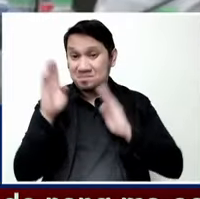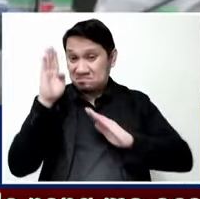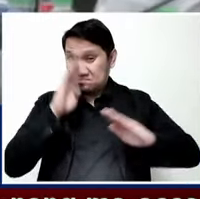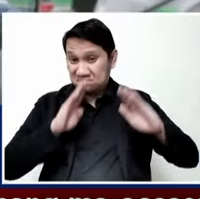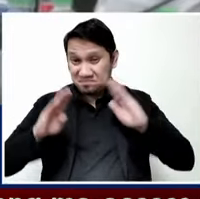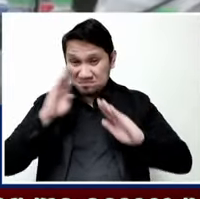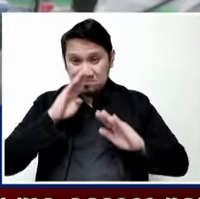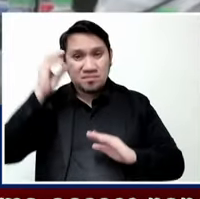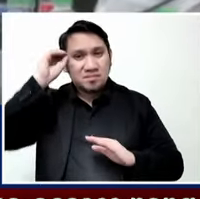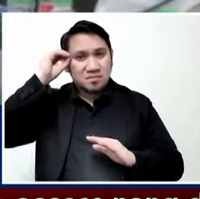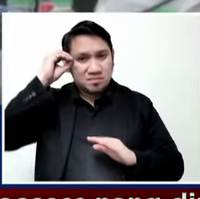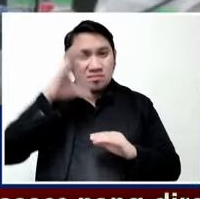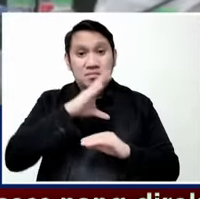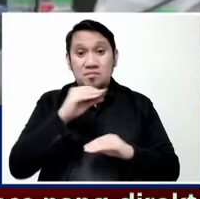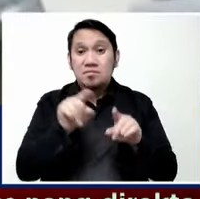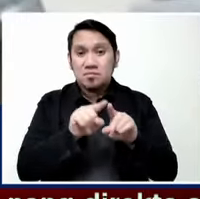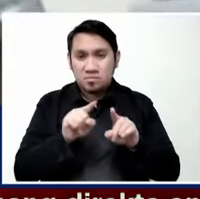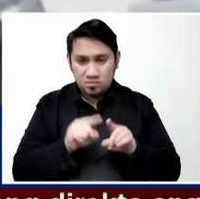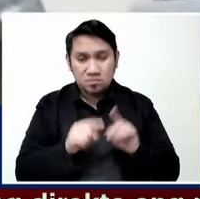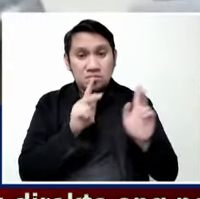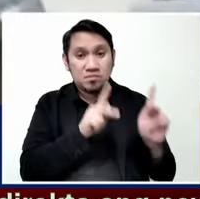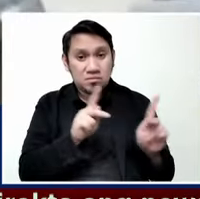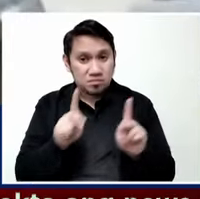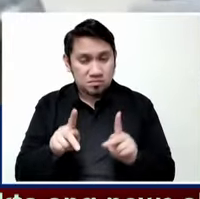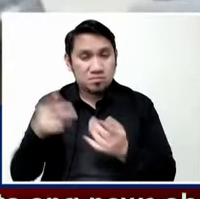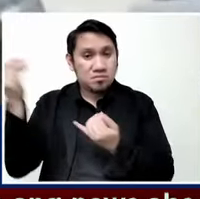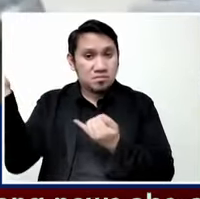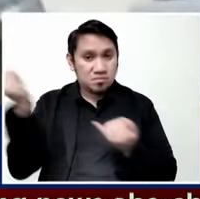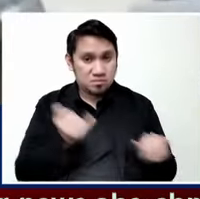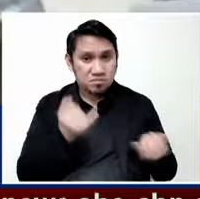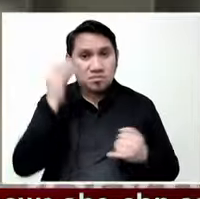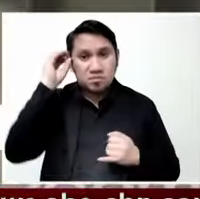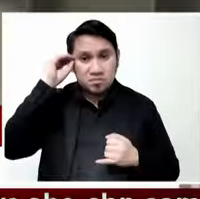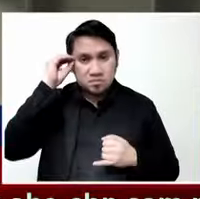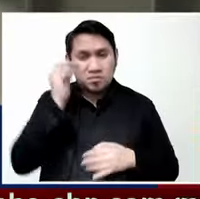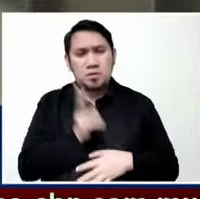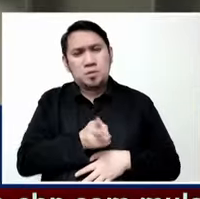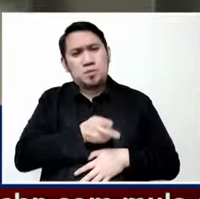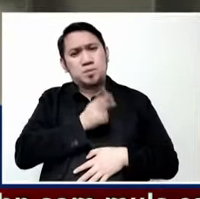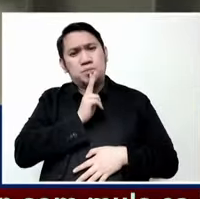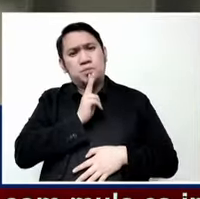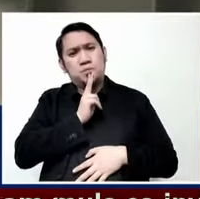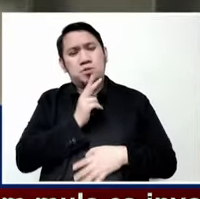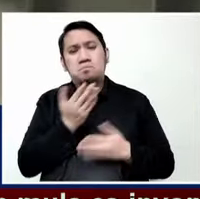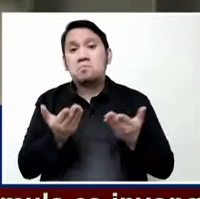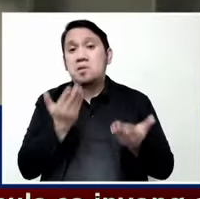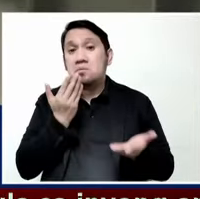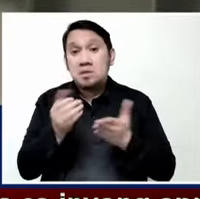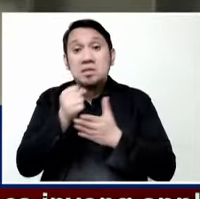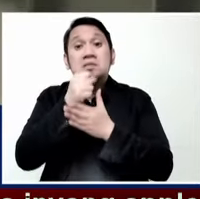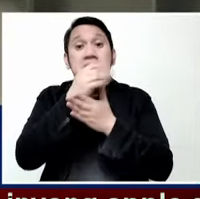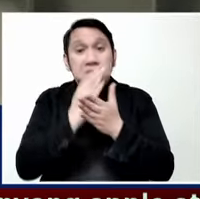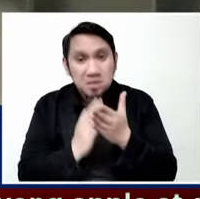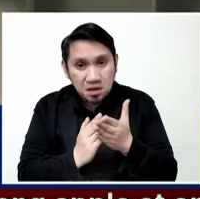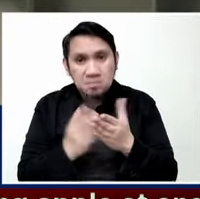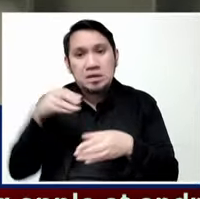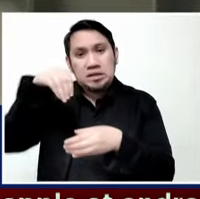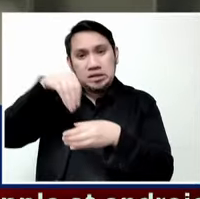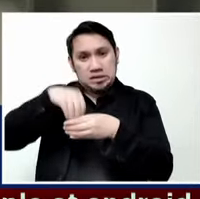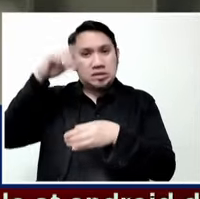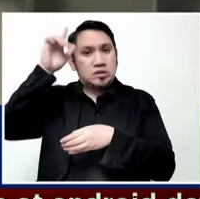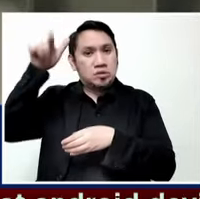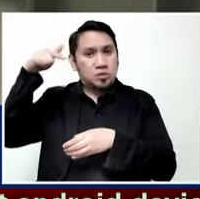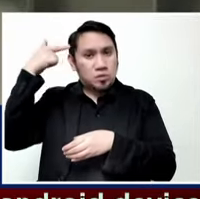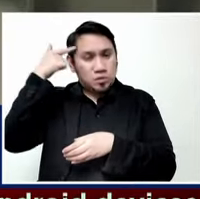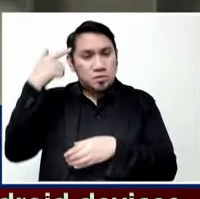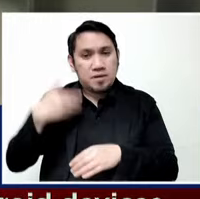ang planong pag-aangkat dito. Suspetsya ng ilang mambabatas, may mga opisyal ng pamahalaan na